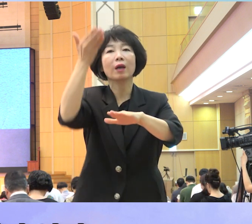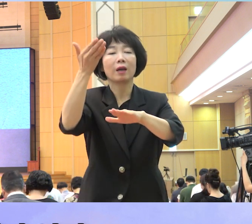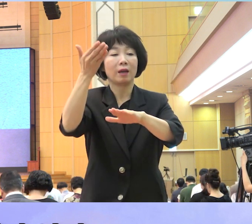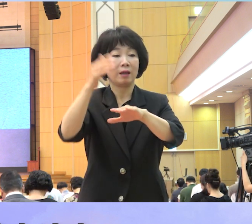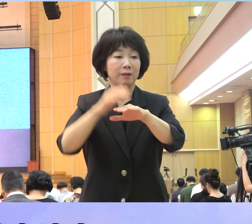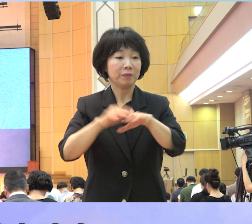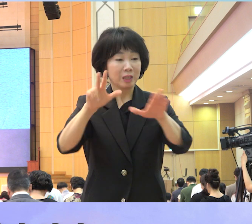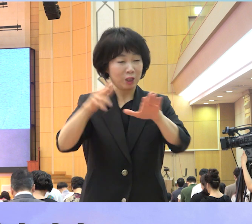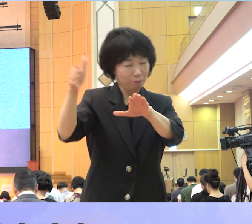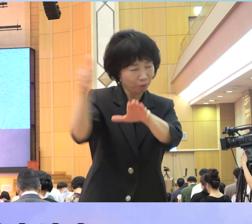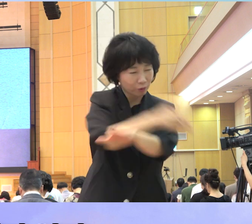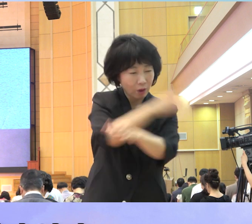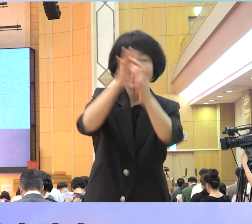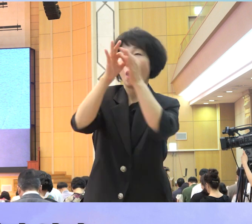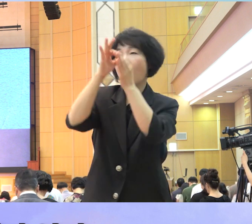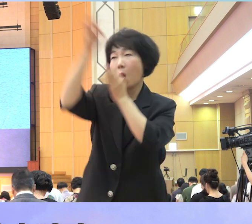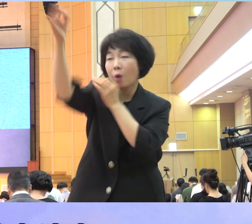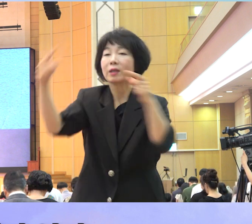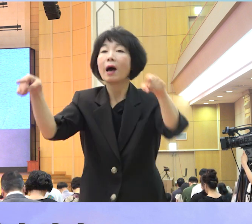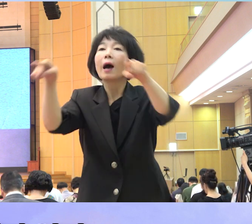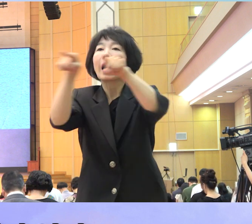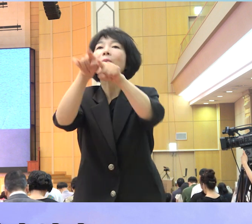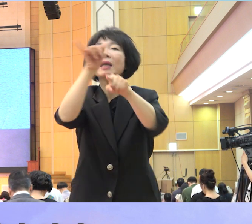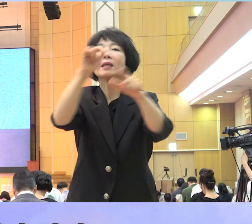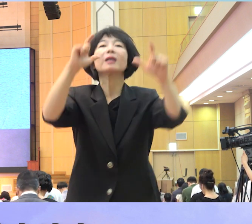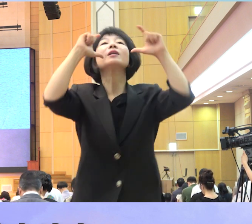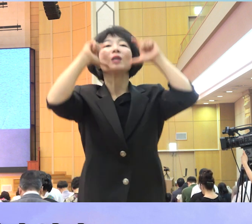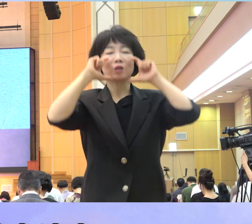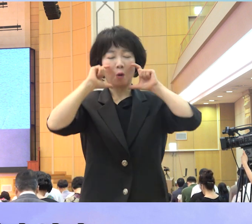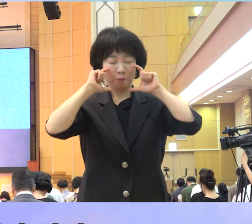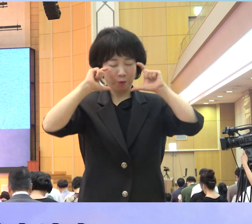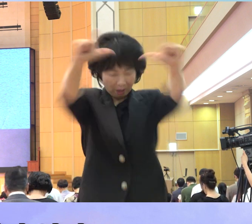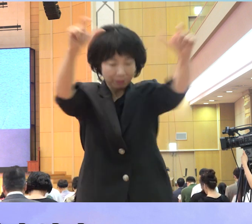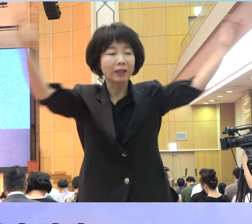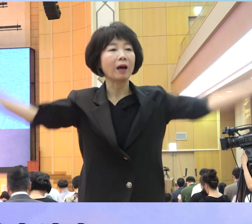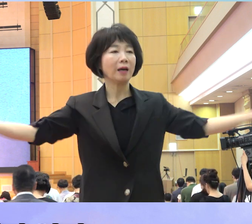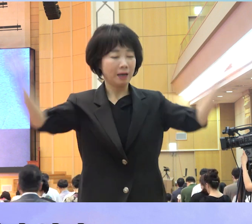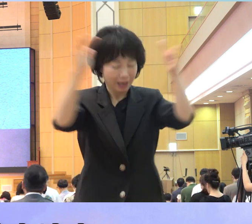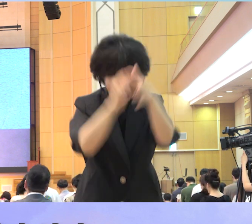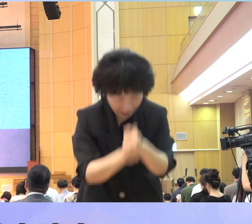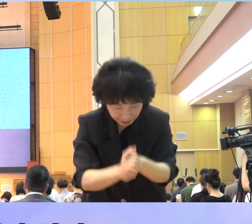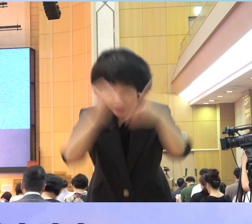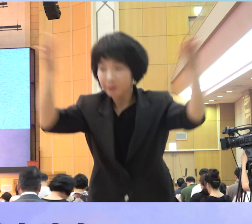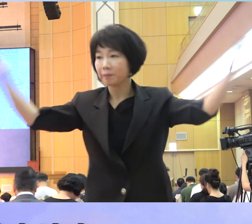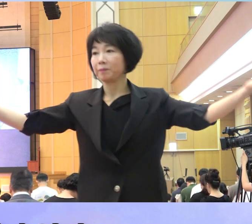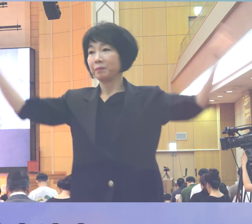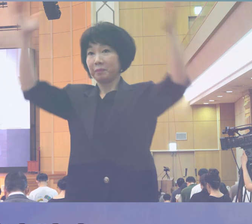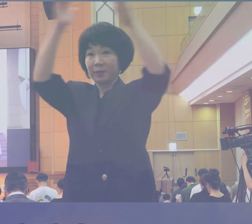위에 이제로부터 영원토록 함께 있을지어다. 아멘.